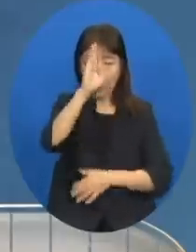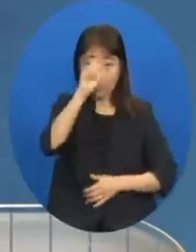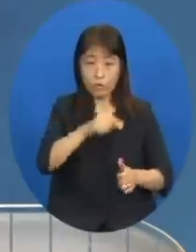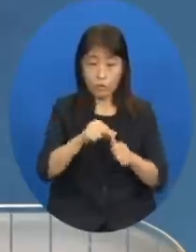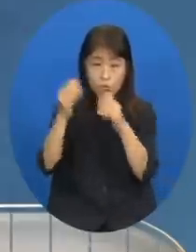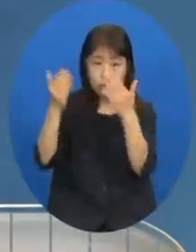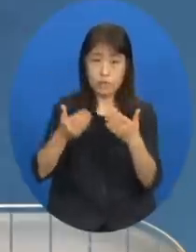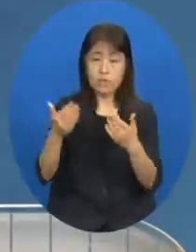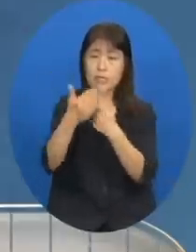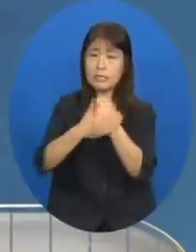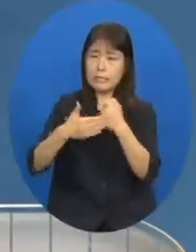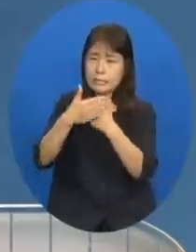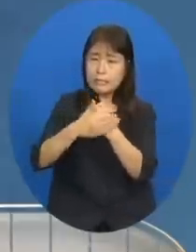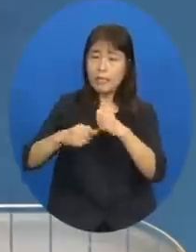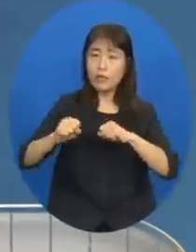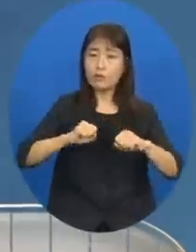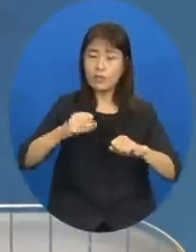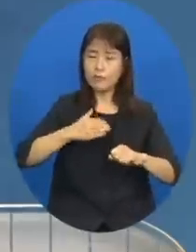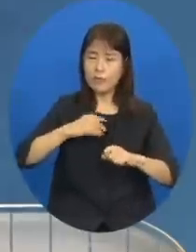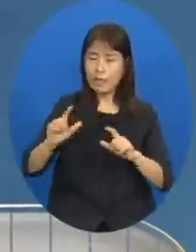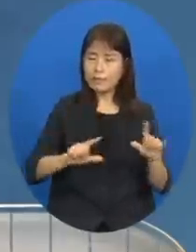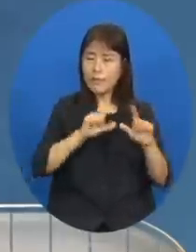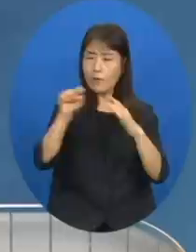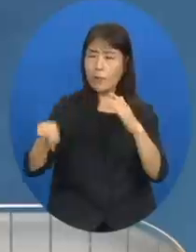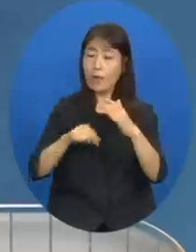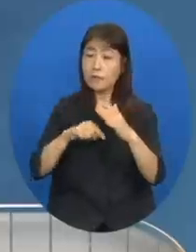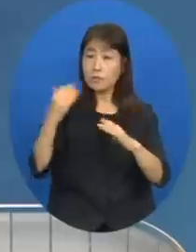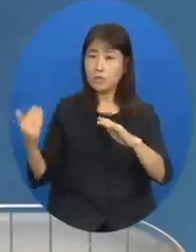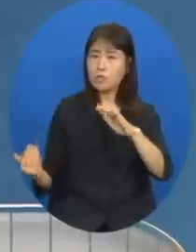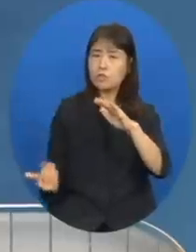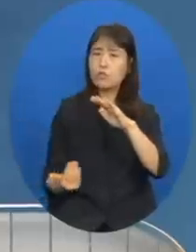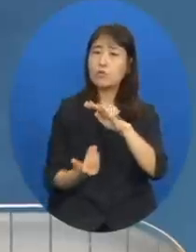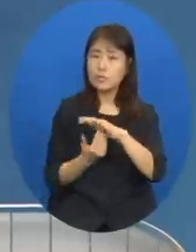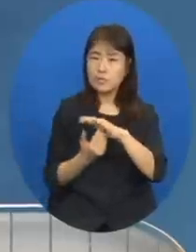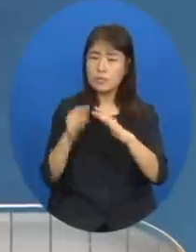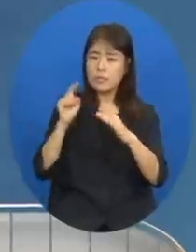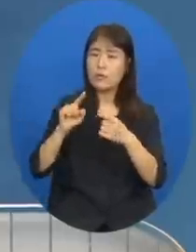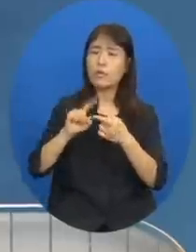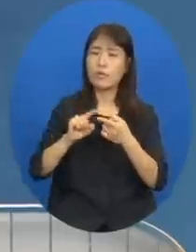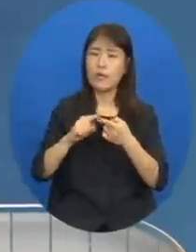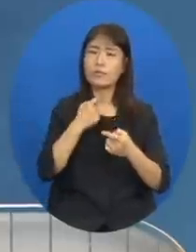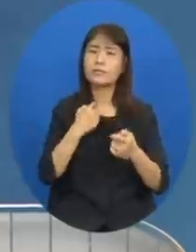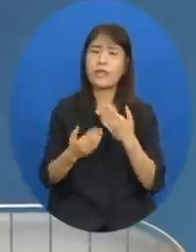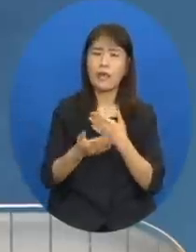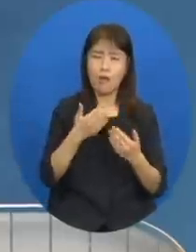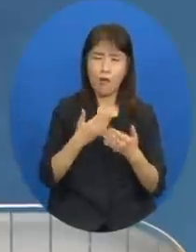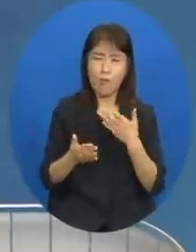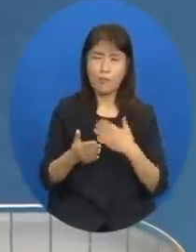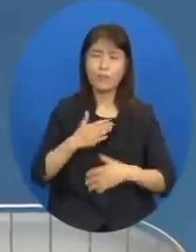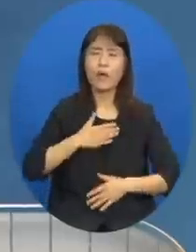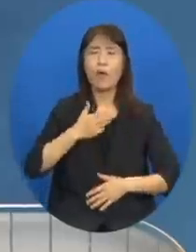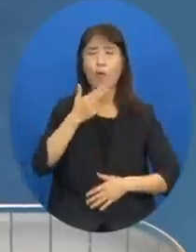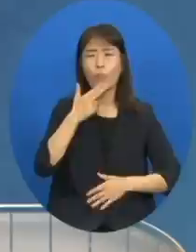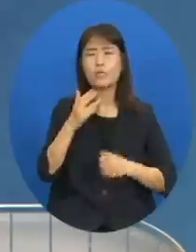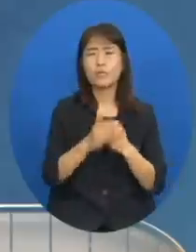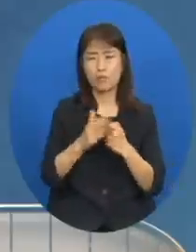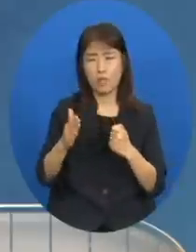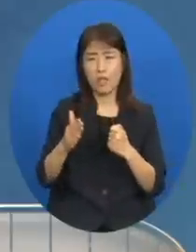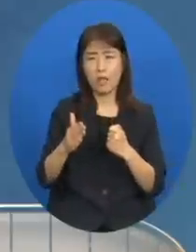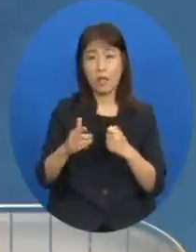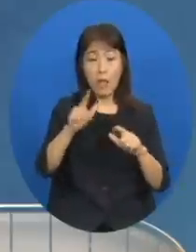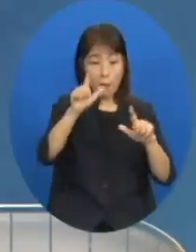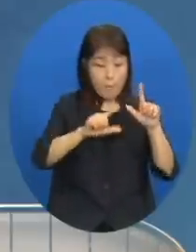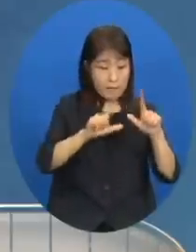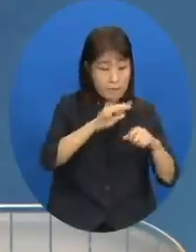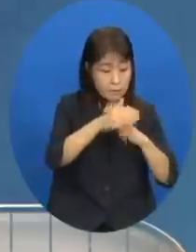은혜의 역사가 내 삶에 일어나는가 그 체험이 분명하지 않기 때문에 말씀은 은혜가 되는데 실제로